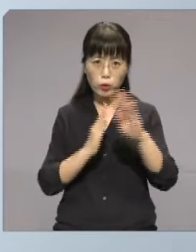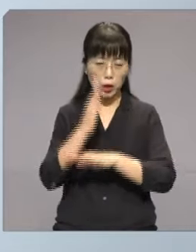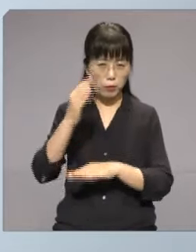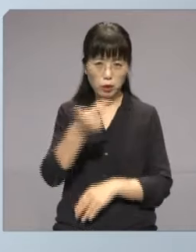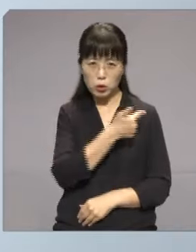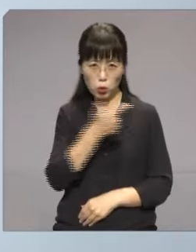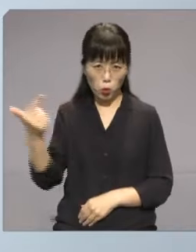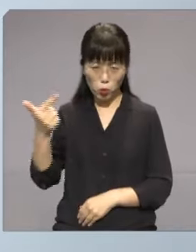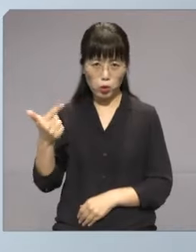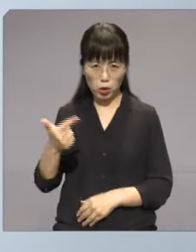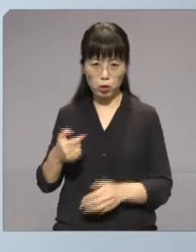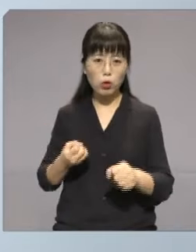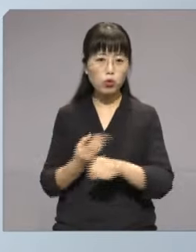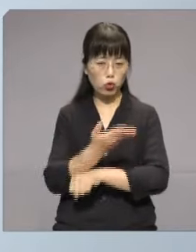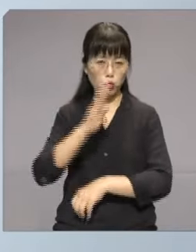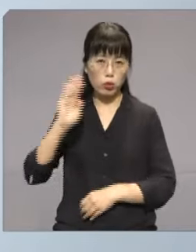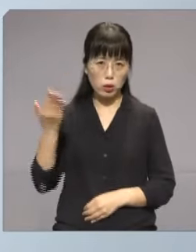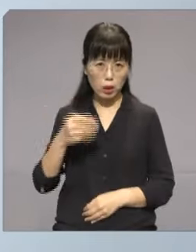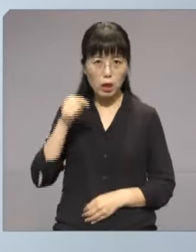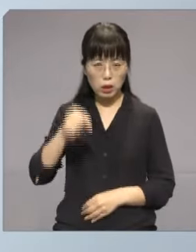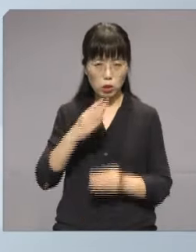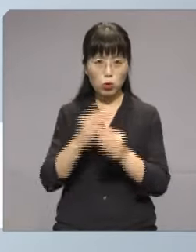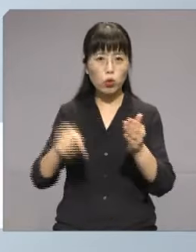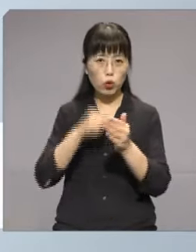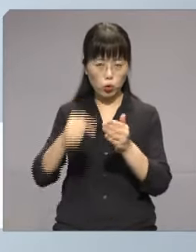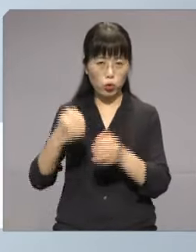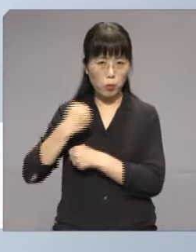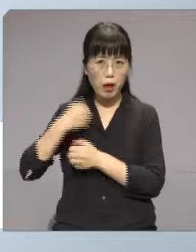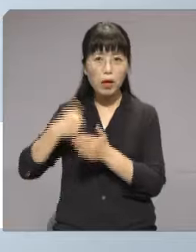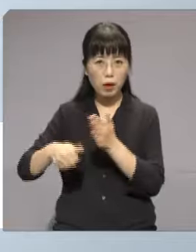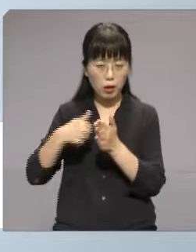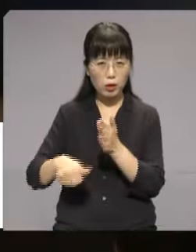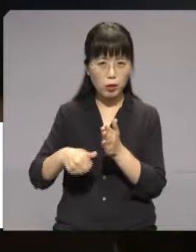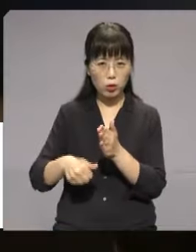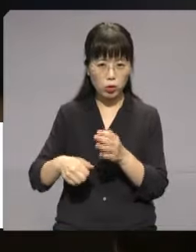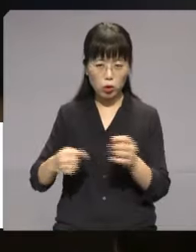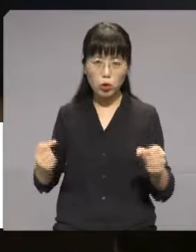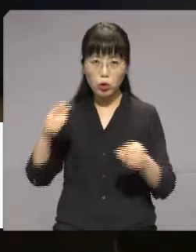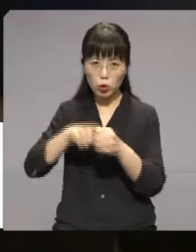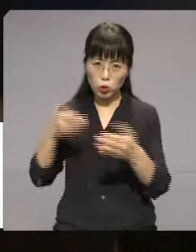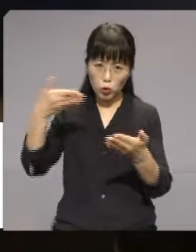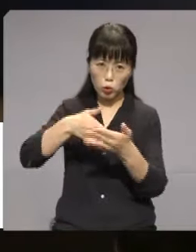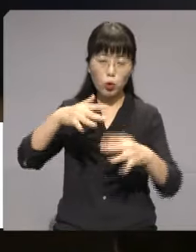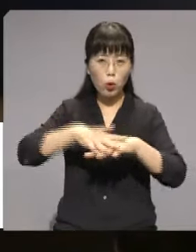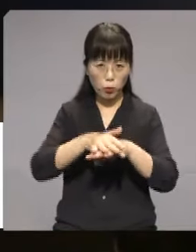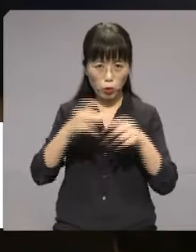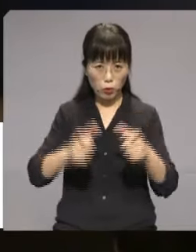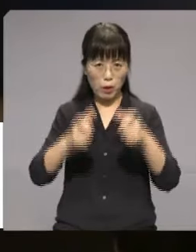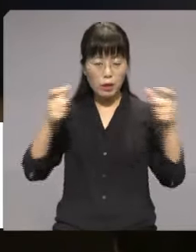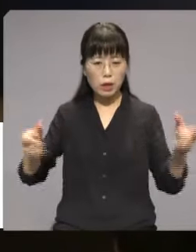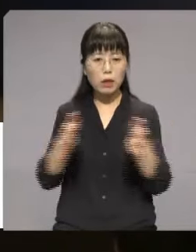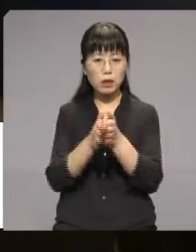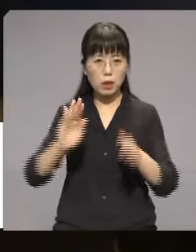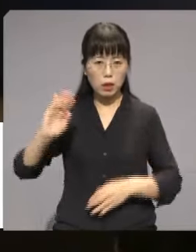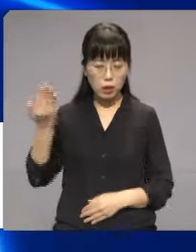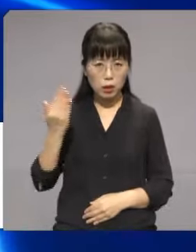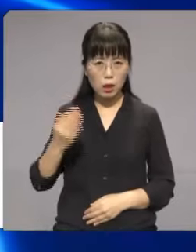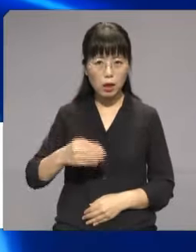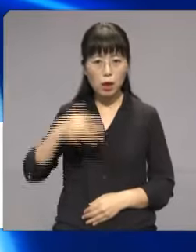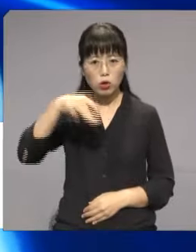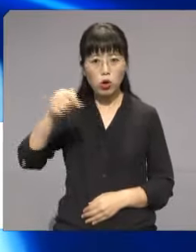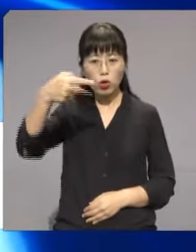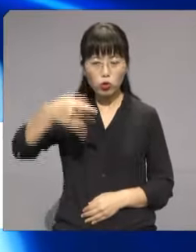초대형 수출입니다. 이를 기점으로 방산업계가 대규모 유도무기 인프라 확장에 나섭니다.